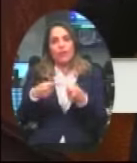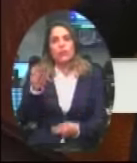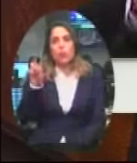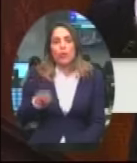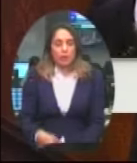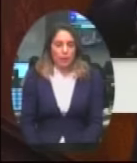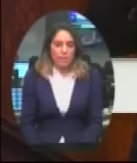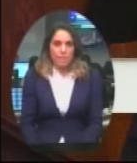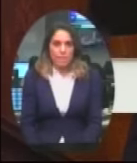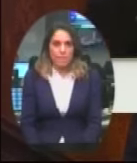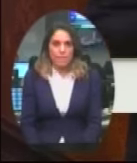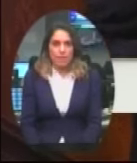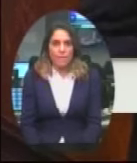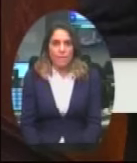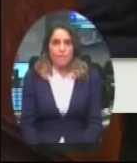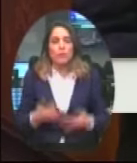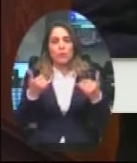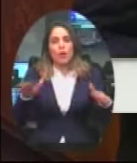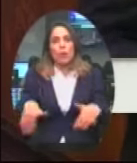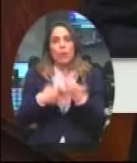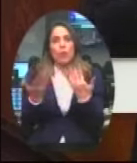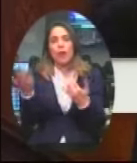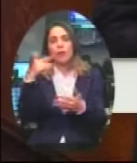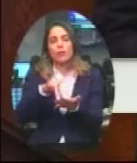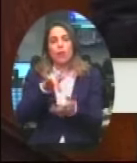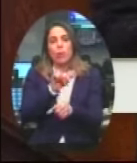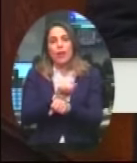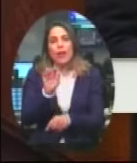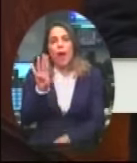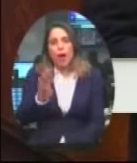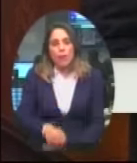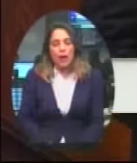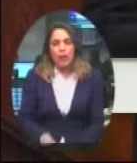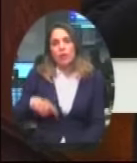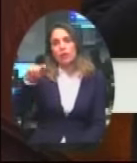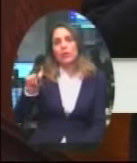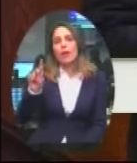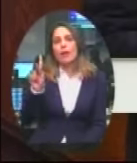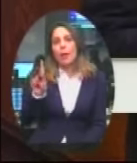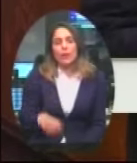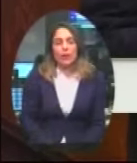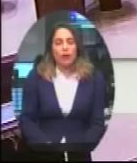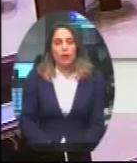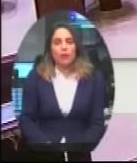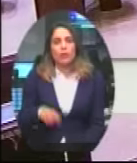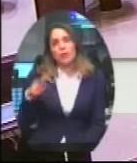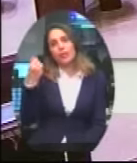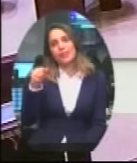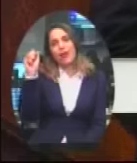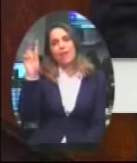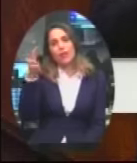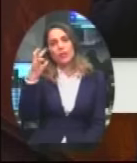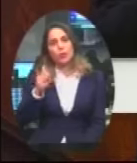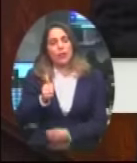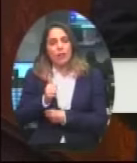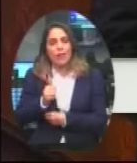היום בבוקר הייתי בכלא 4 אצל תאיר קמינר, סרבנית גיוס. תאיר,